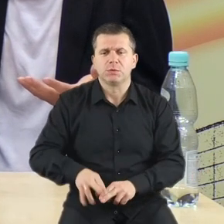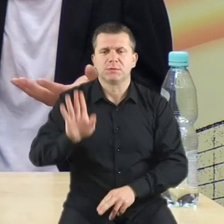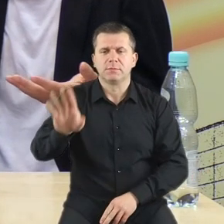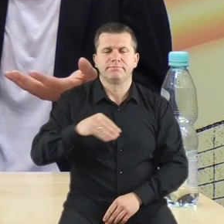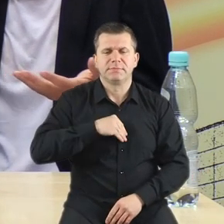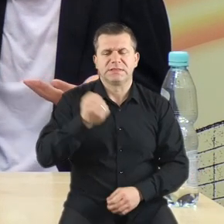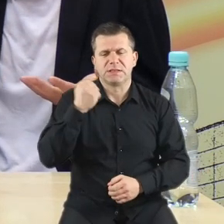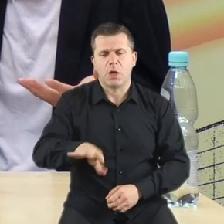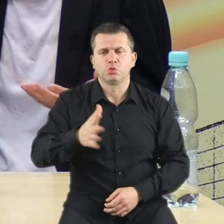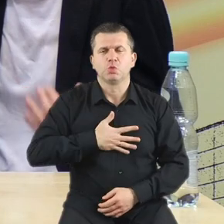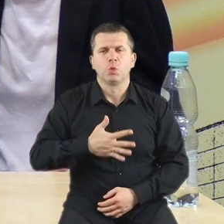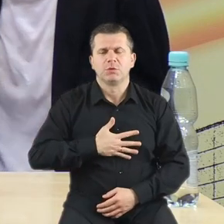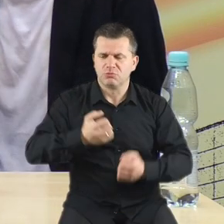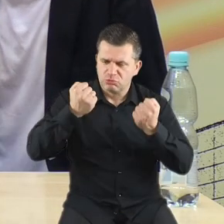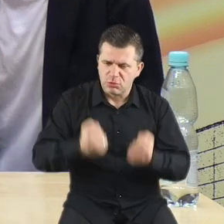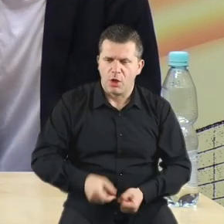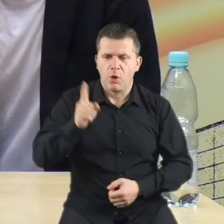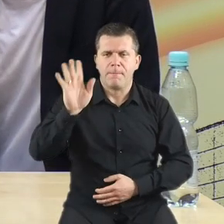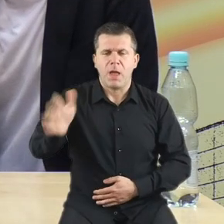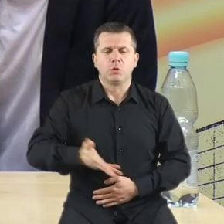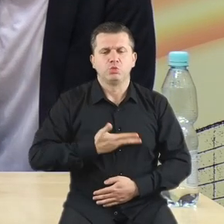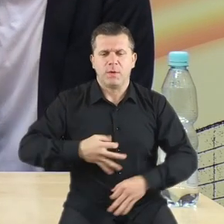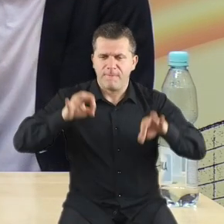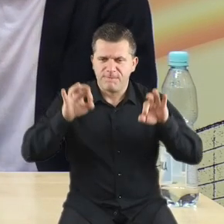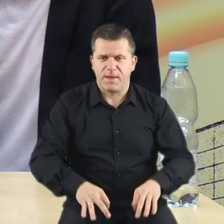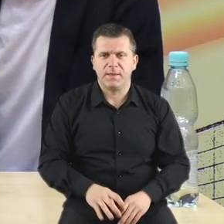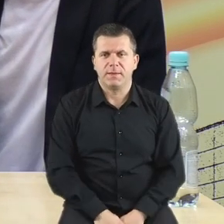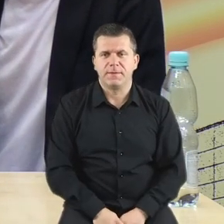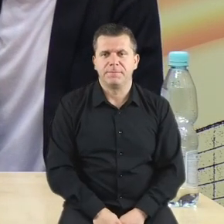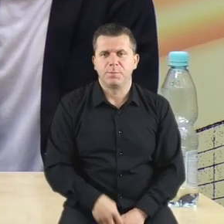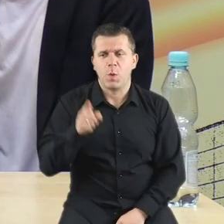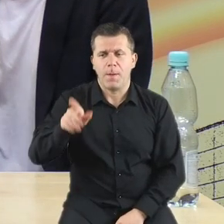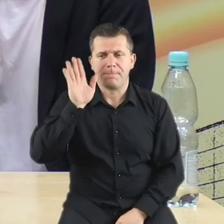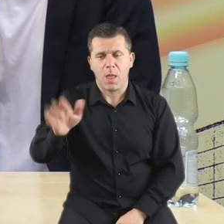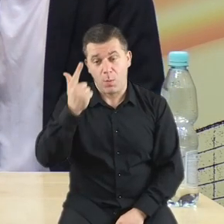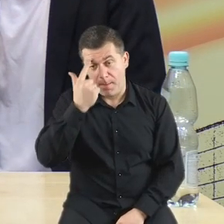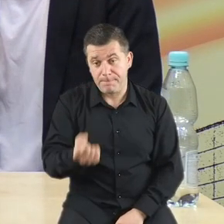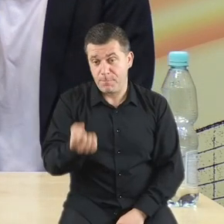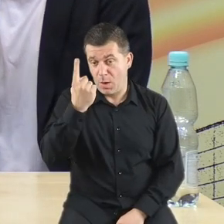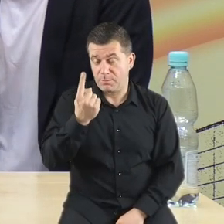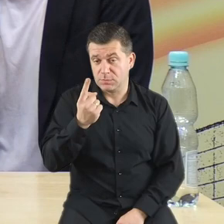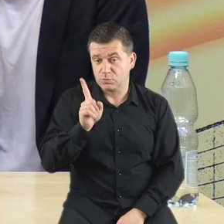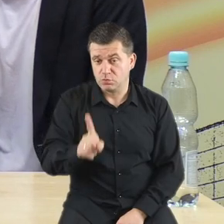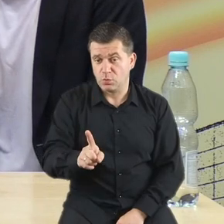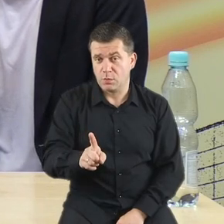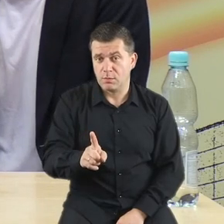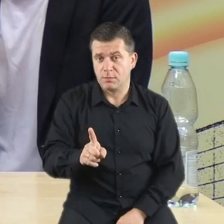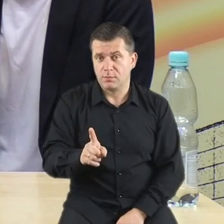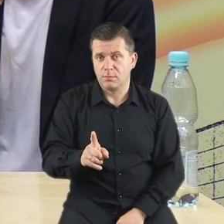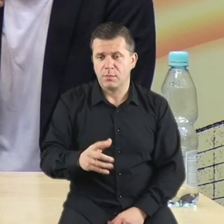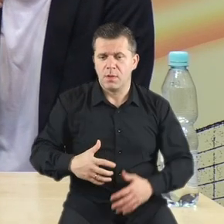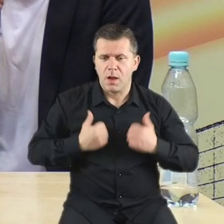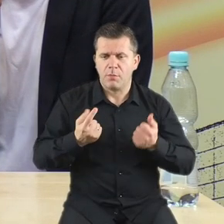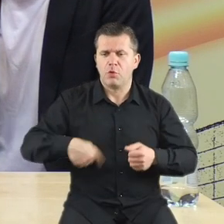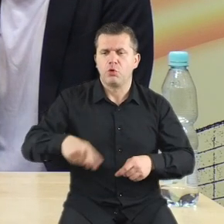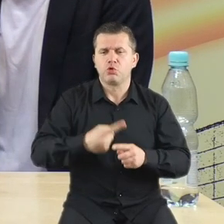ciężko, czuje się winny też. I on miał zresztą taki pomysł na to, ponieważ myśmy, no trochę zaniedbaliśmy to